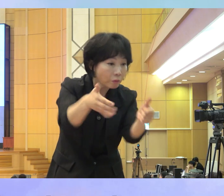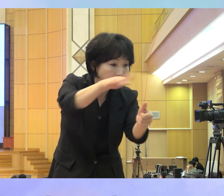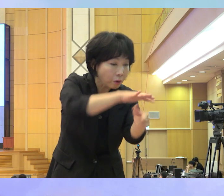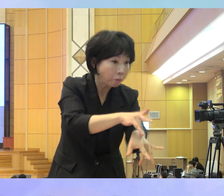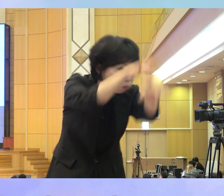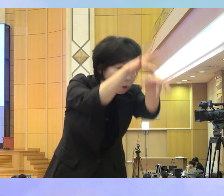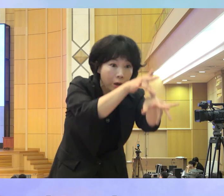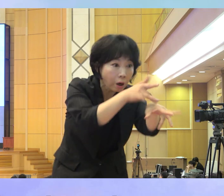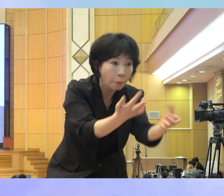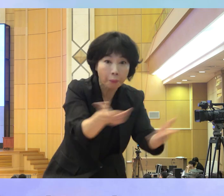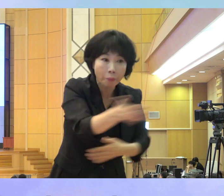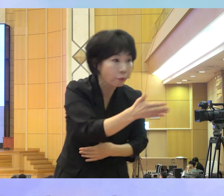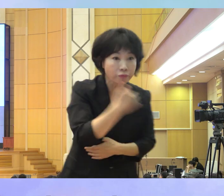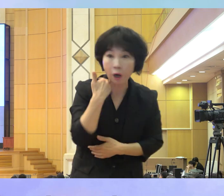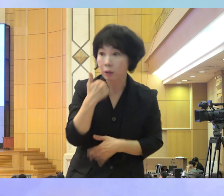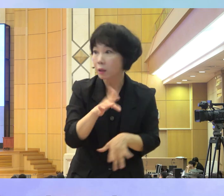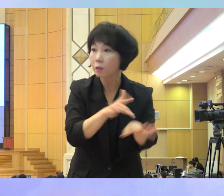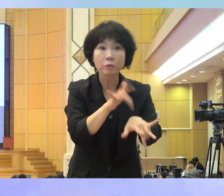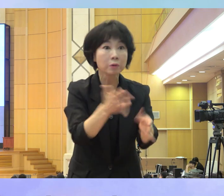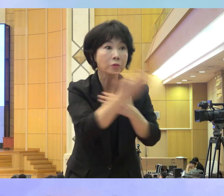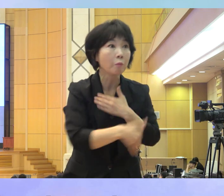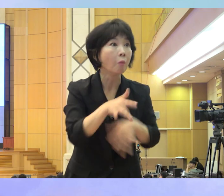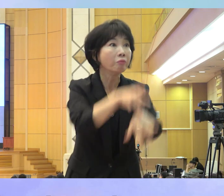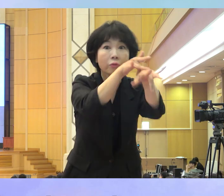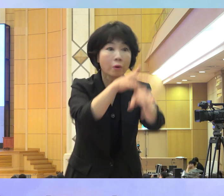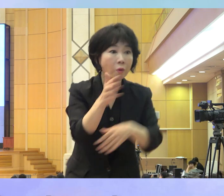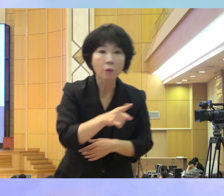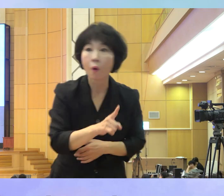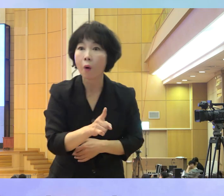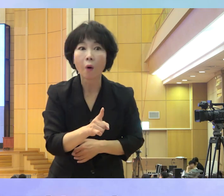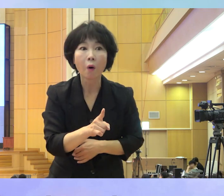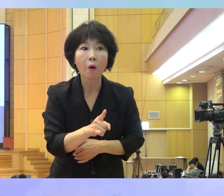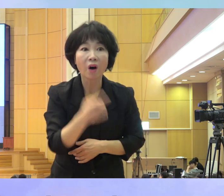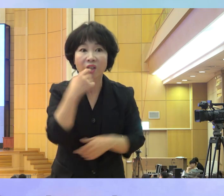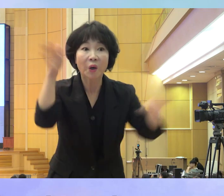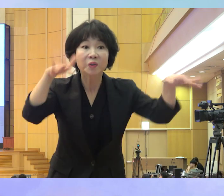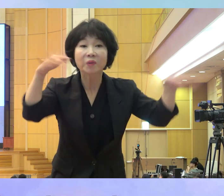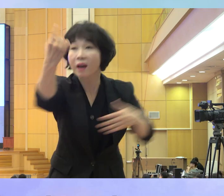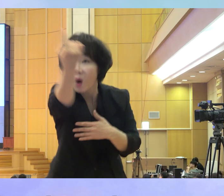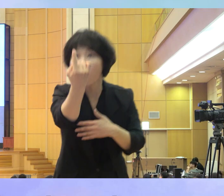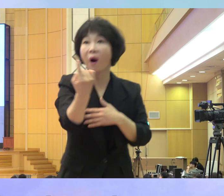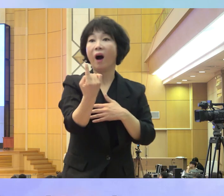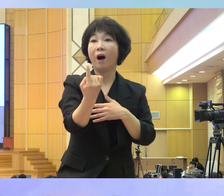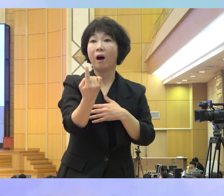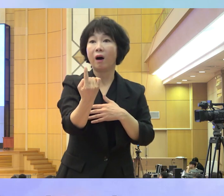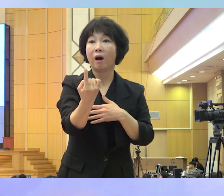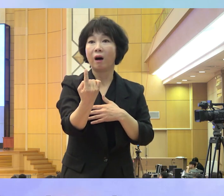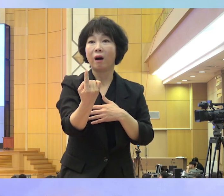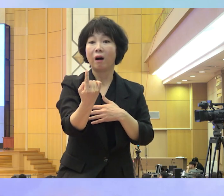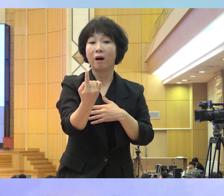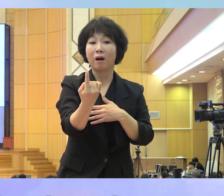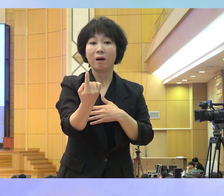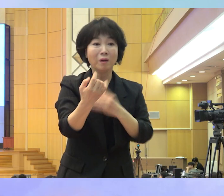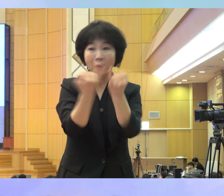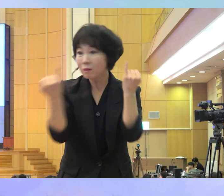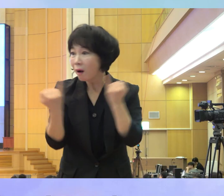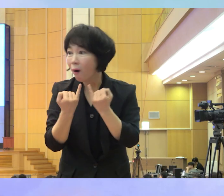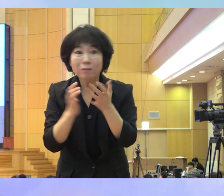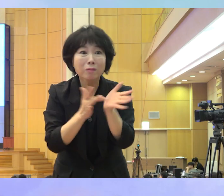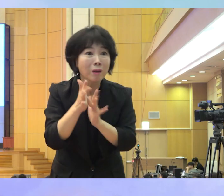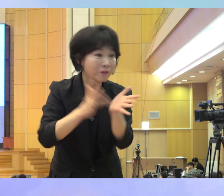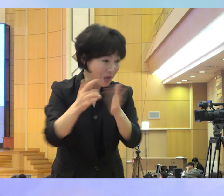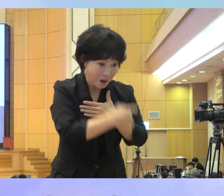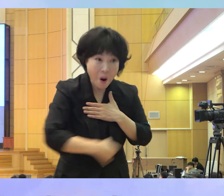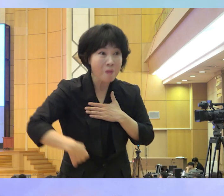있었어요. 근데 보세요, 천사들이 말하기를, 여자들이 막 막 예수님을 막 찾는 거야.